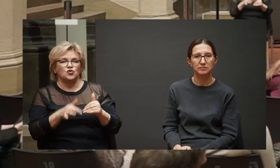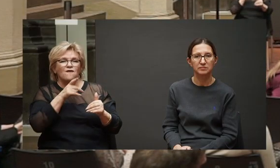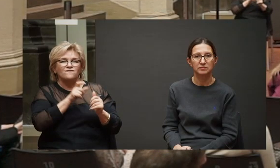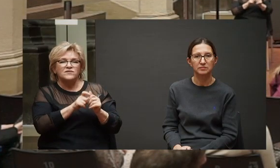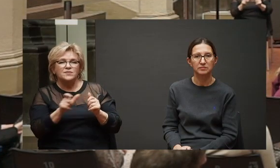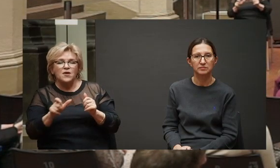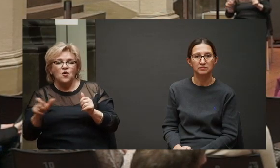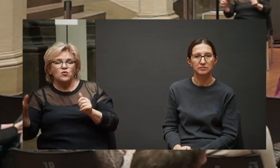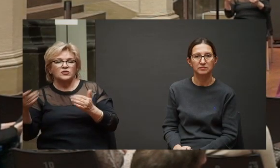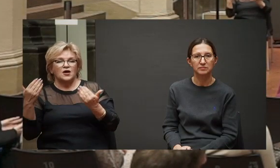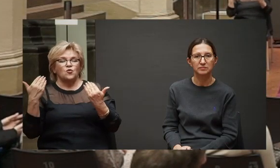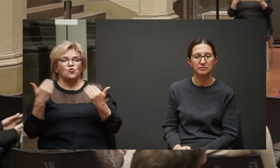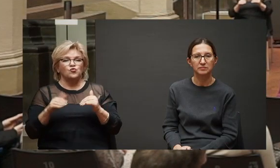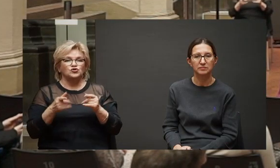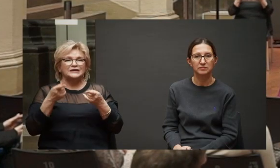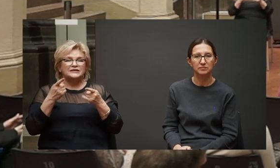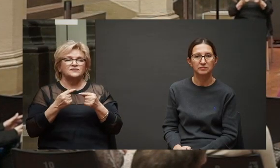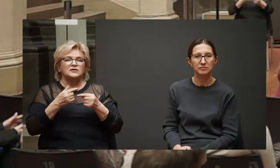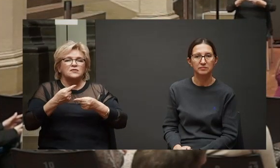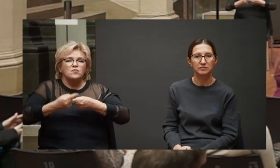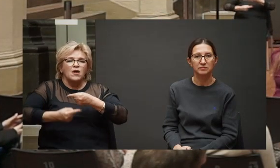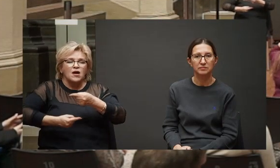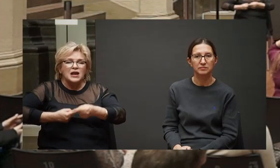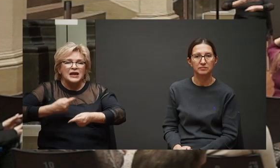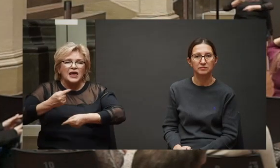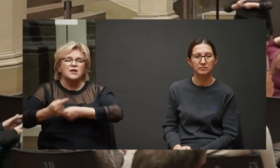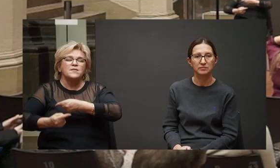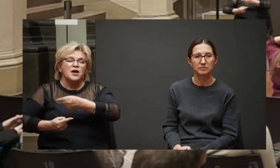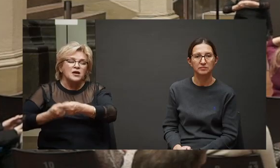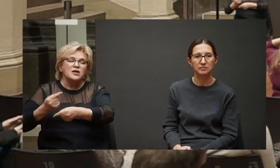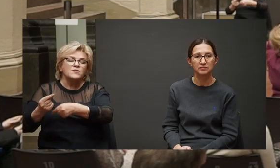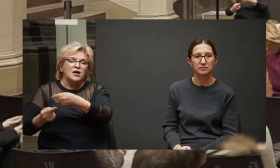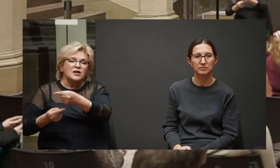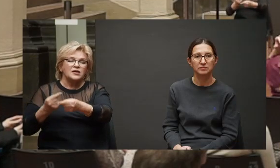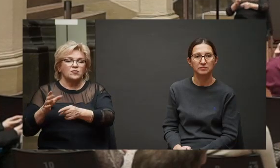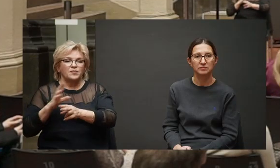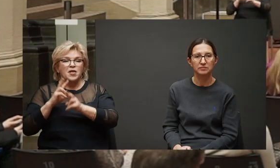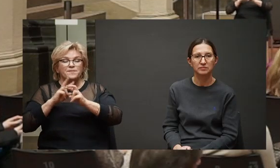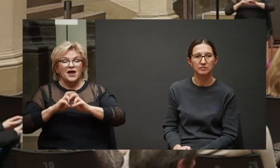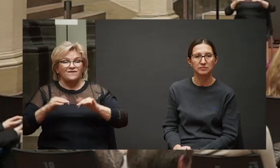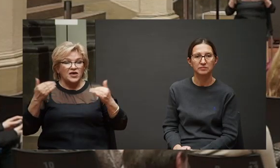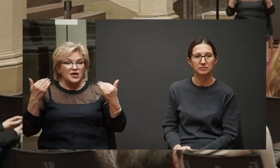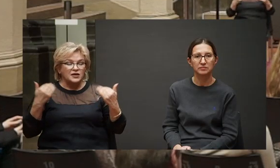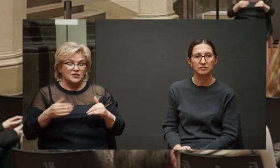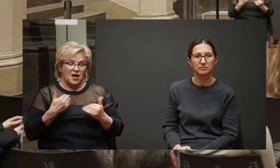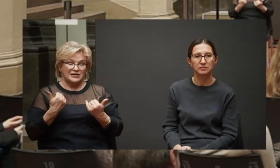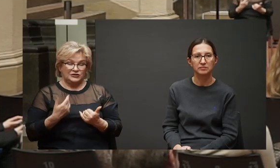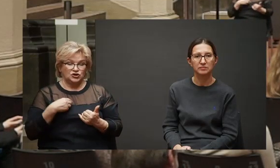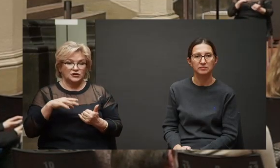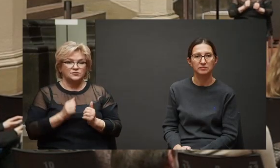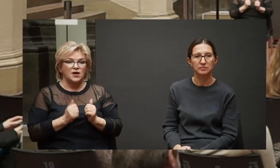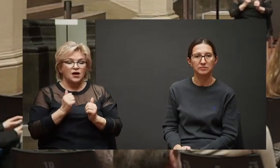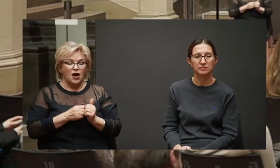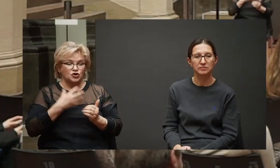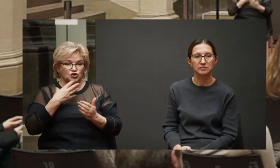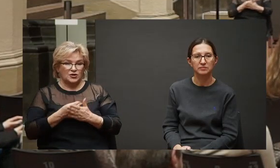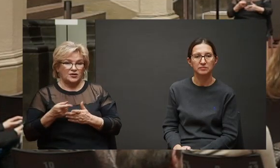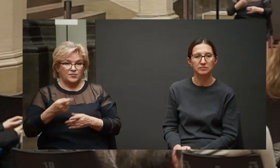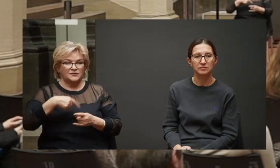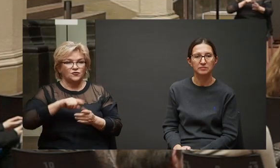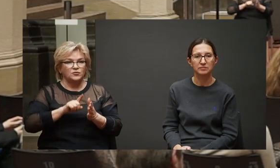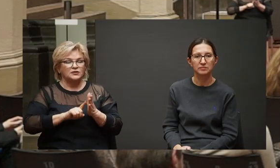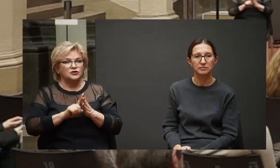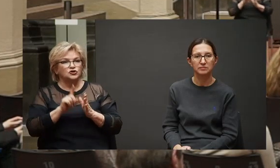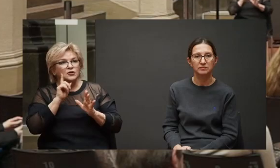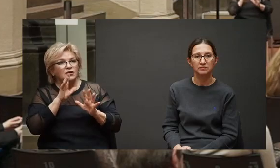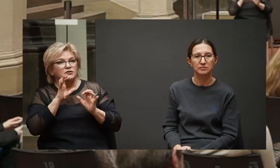уже действительно поколениями, поколениями, поколениями было проверено, и сейчас мы, каждый по-своему, начинает читать